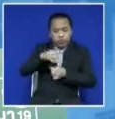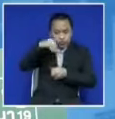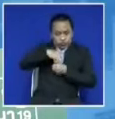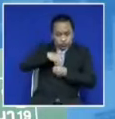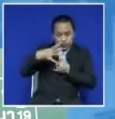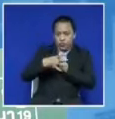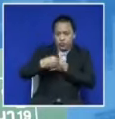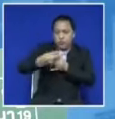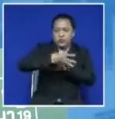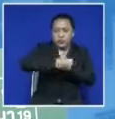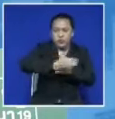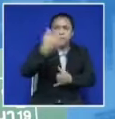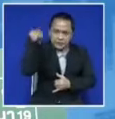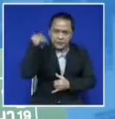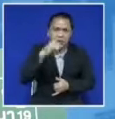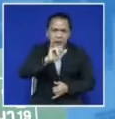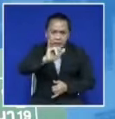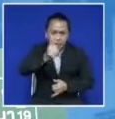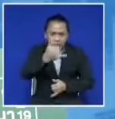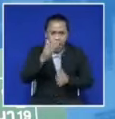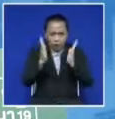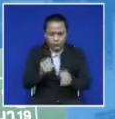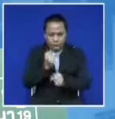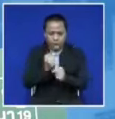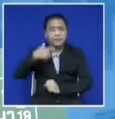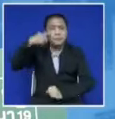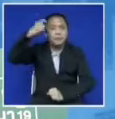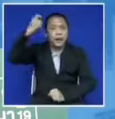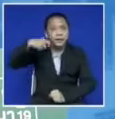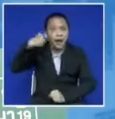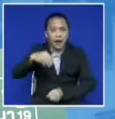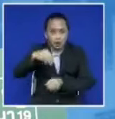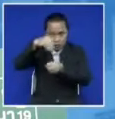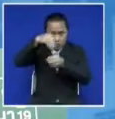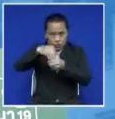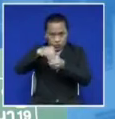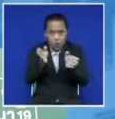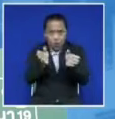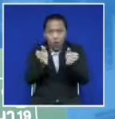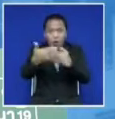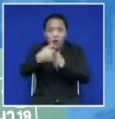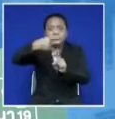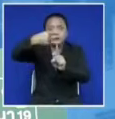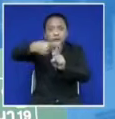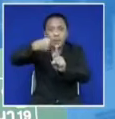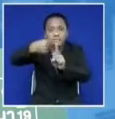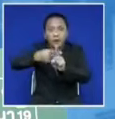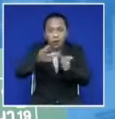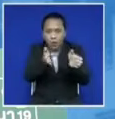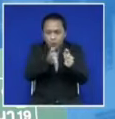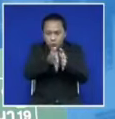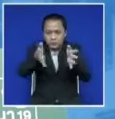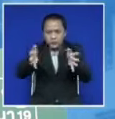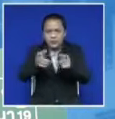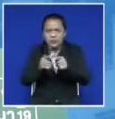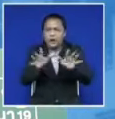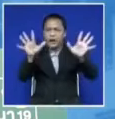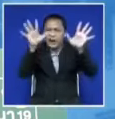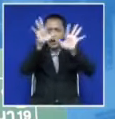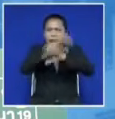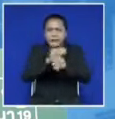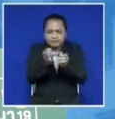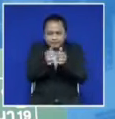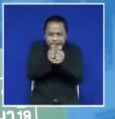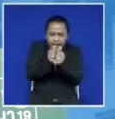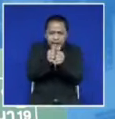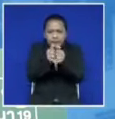ายนะครับโดยเฉพาะยิ่งแรงงานพม่านี่ก็พักอาศัยนะครับอยู่ในที่พักที่มีลักษณะค่อนข้างแ